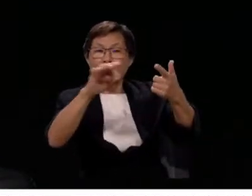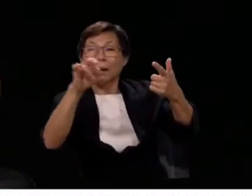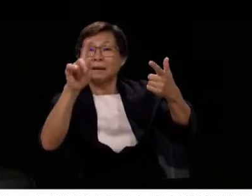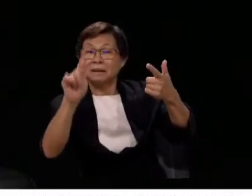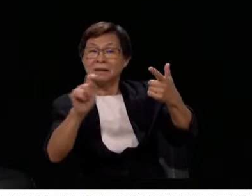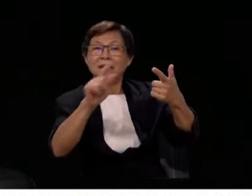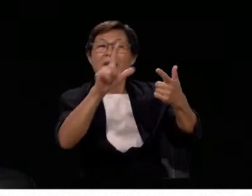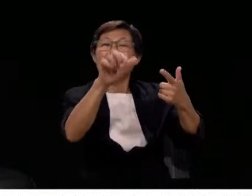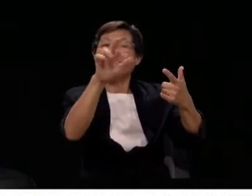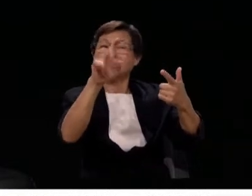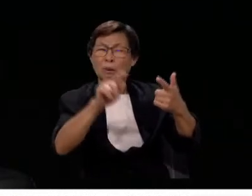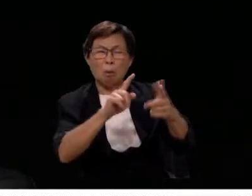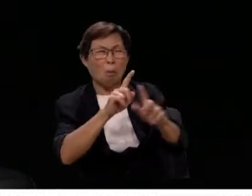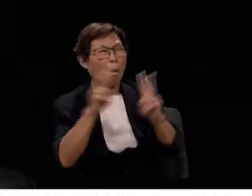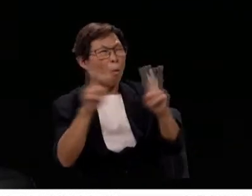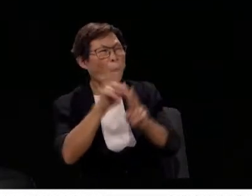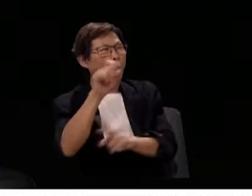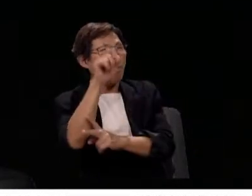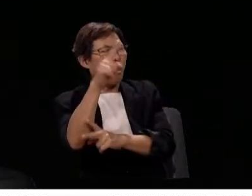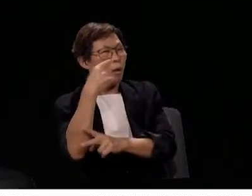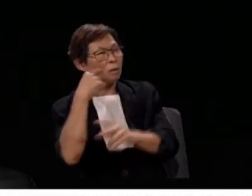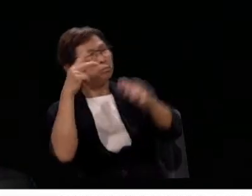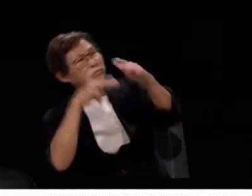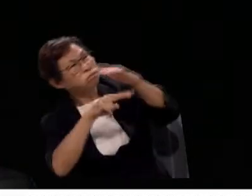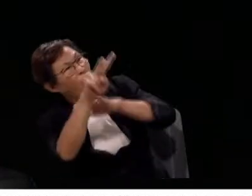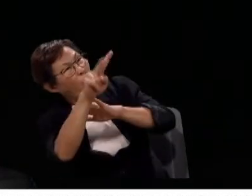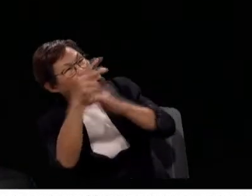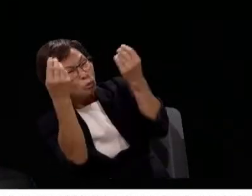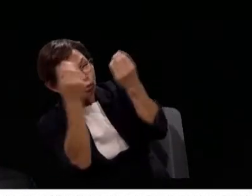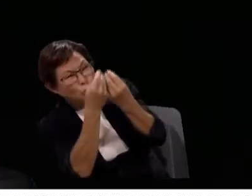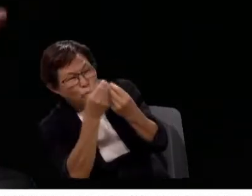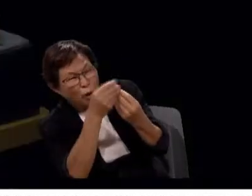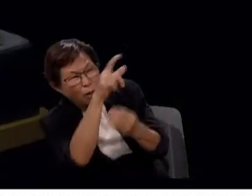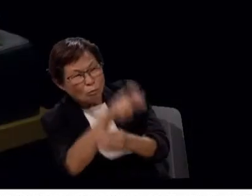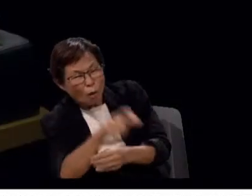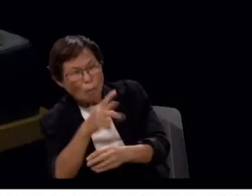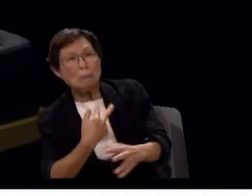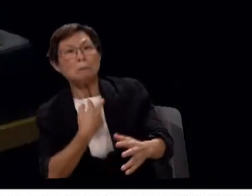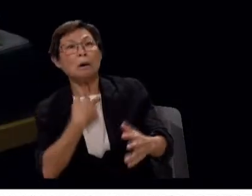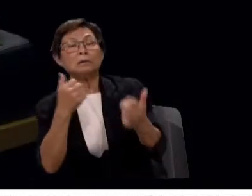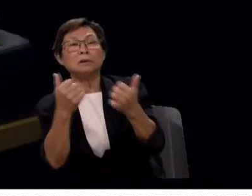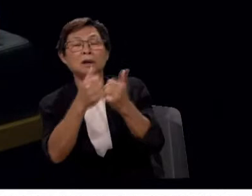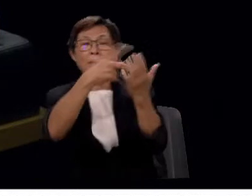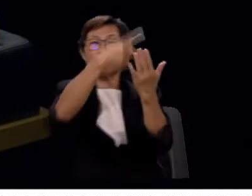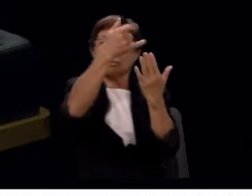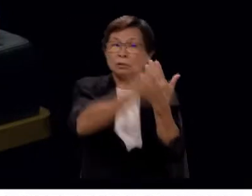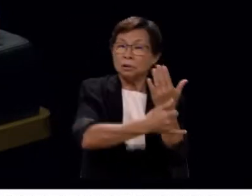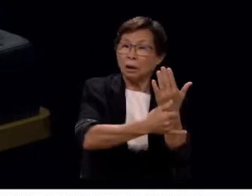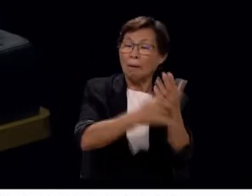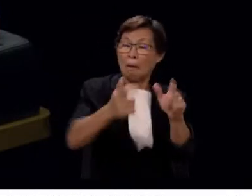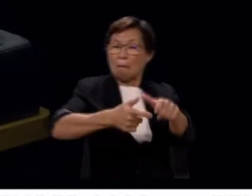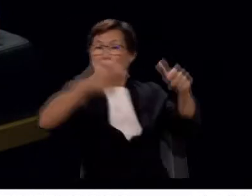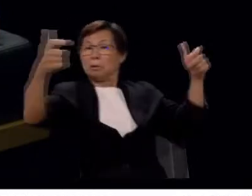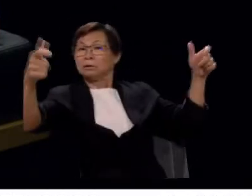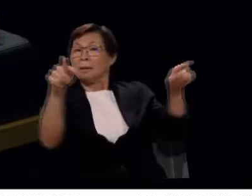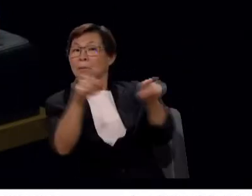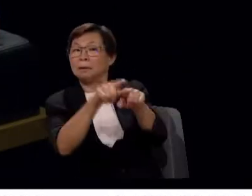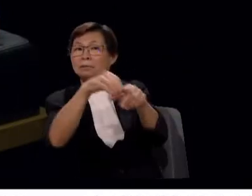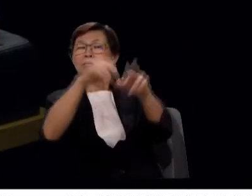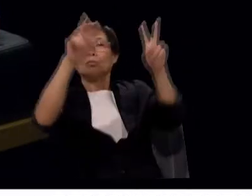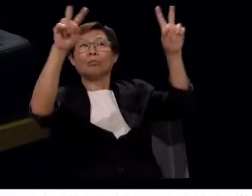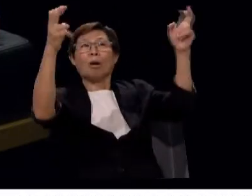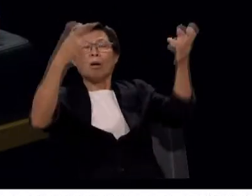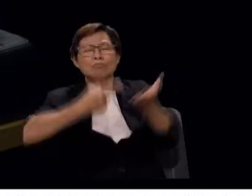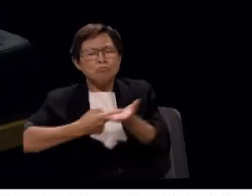harganya sudah diambil kiri melihat kepada ujuran grafik yang mungkin terkesan dengan project-project Mega seperti ini dalam